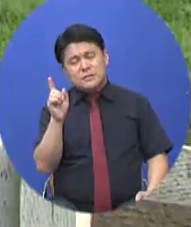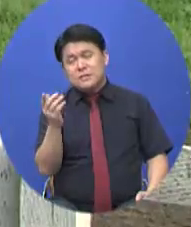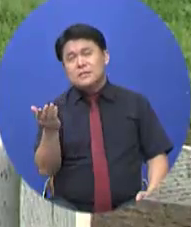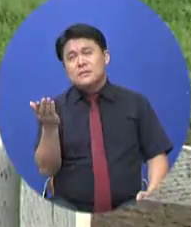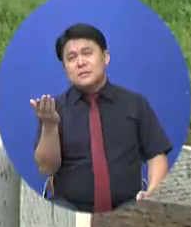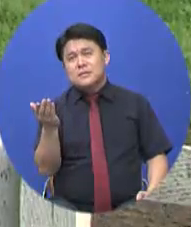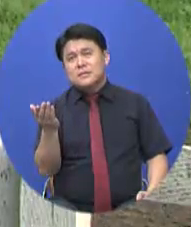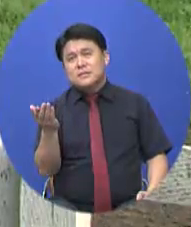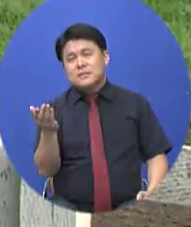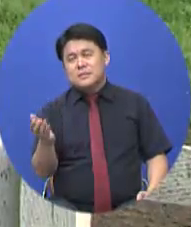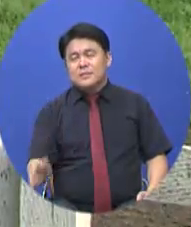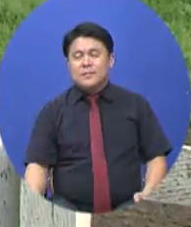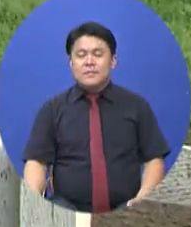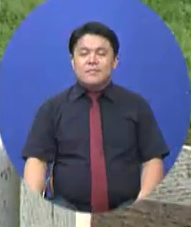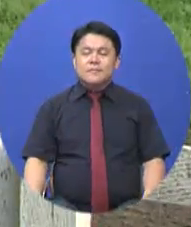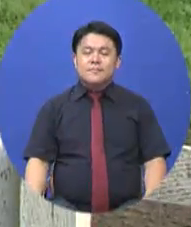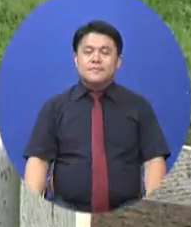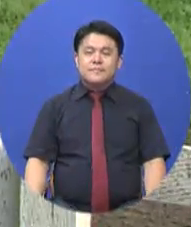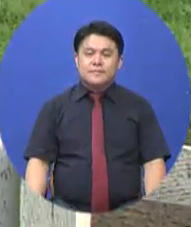불려오소구나